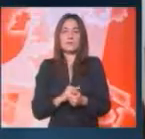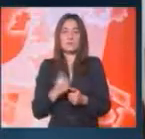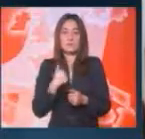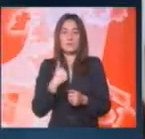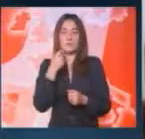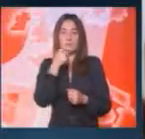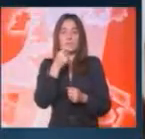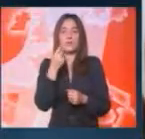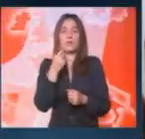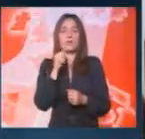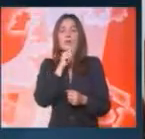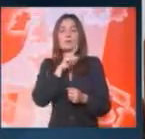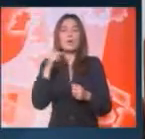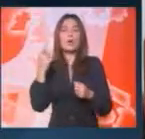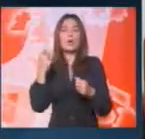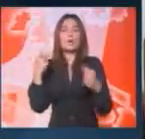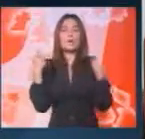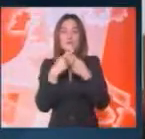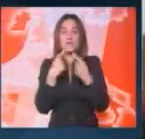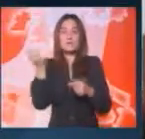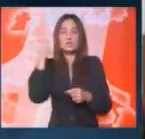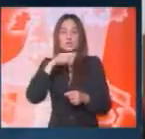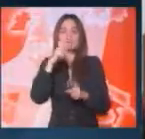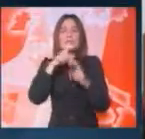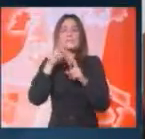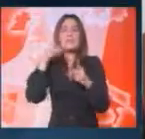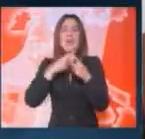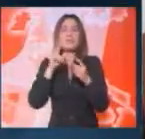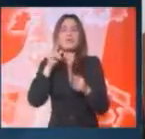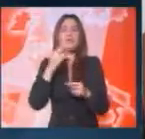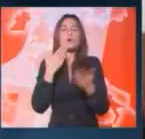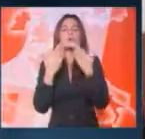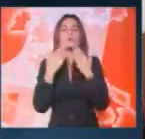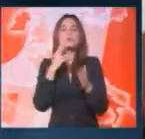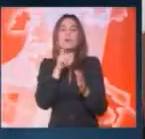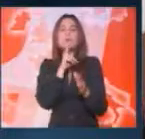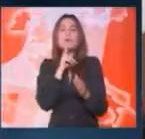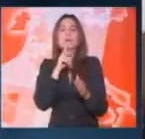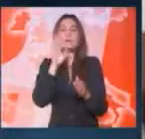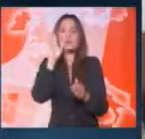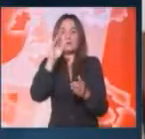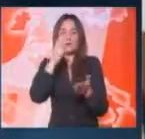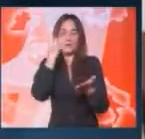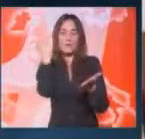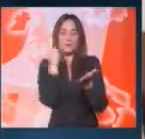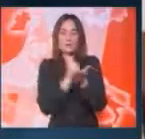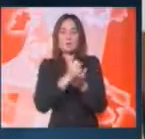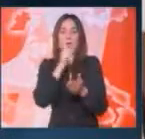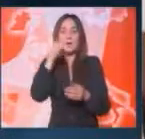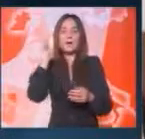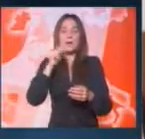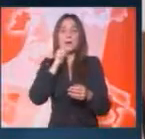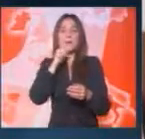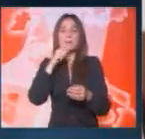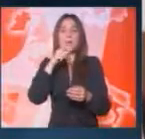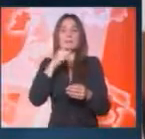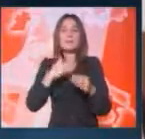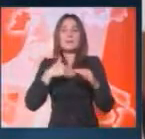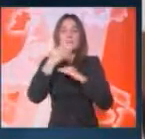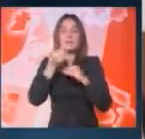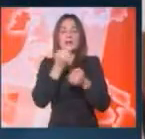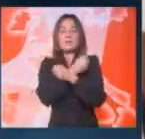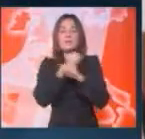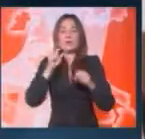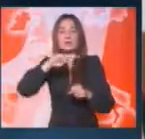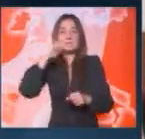narednih izbora. Do obračuna je došlo pošto je Slavko Ilić zatražio da Skupština verifikuje njegov odbornički mandat, pošto je on ispred